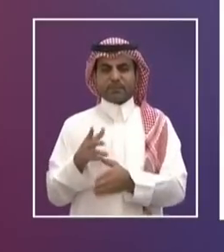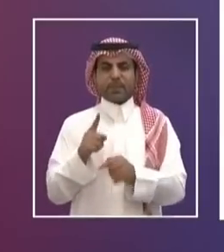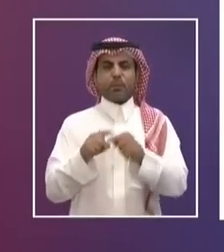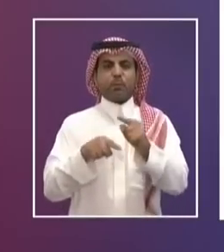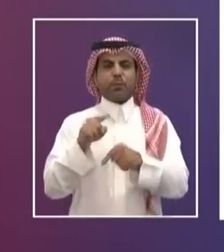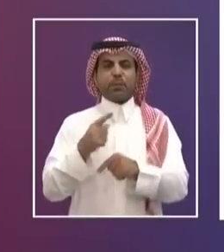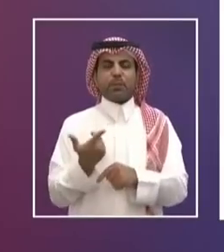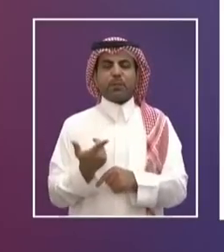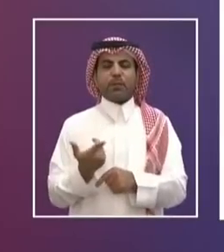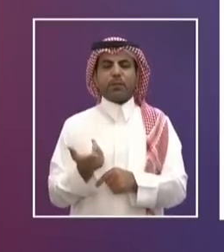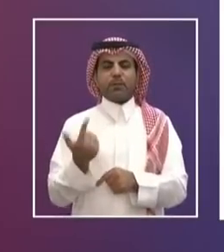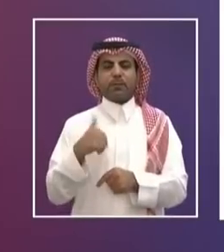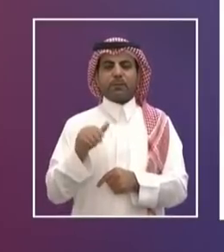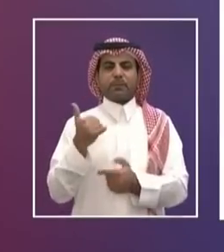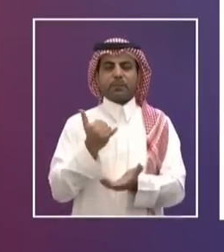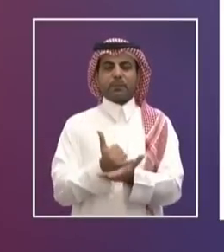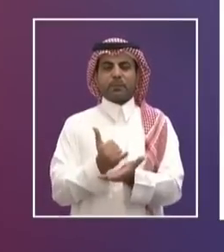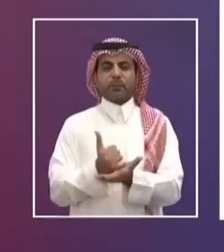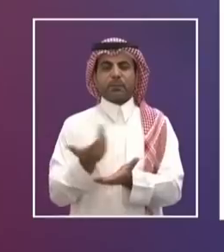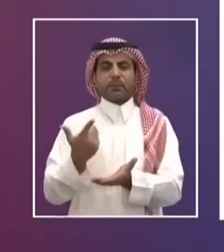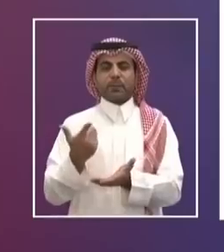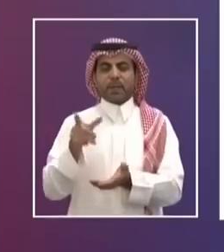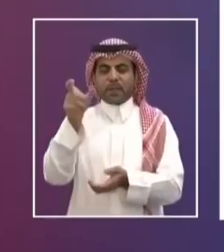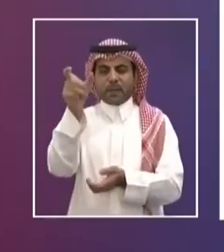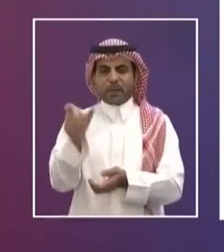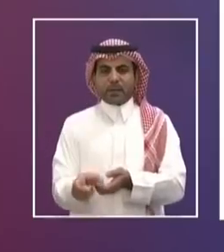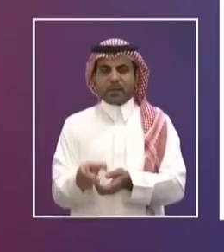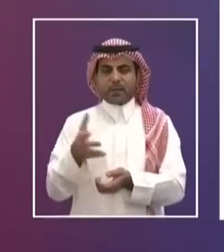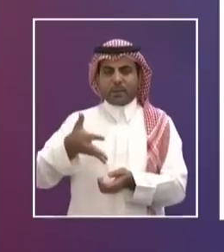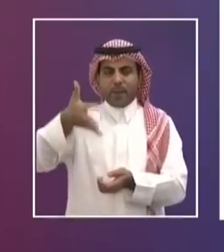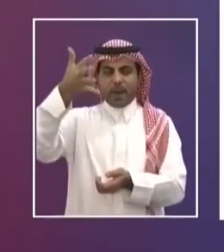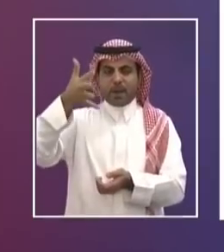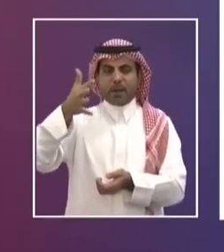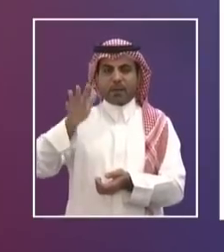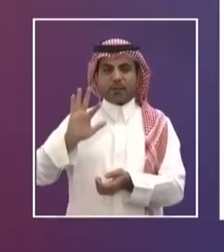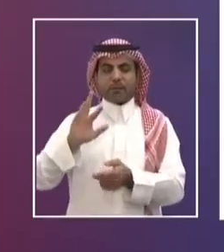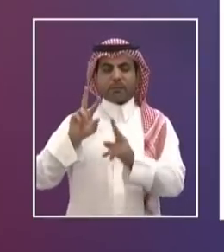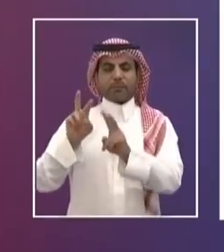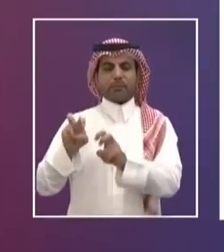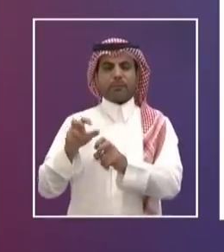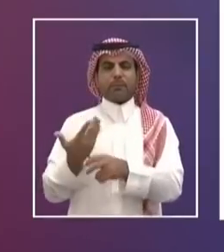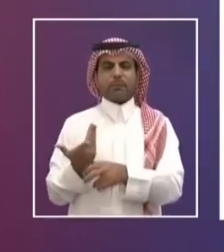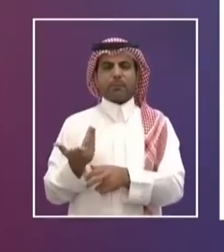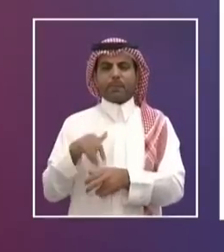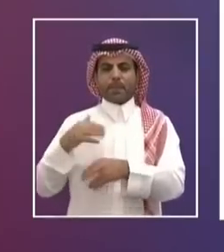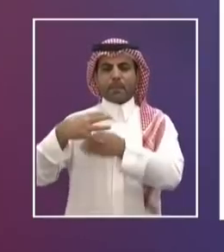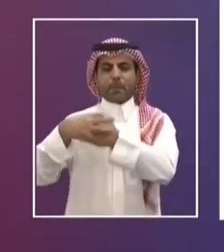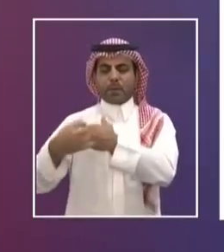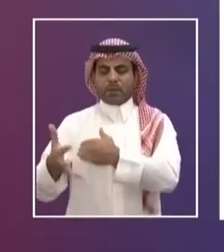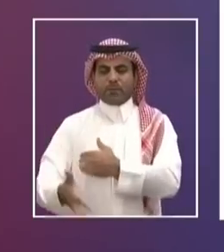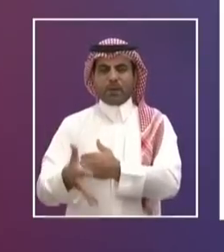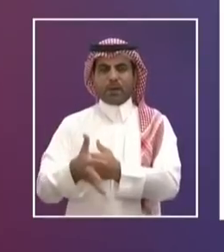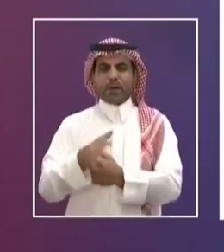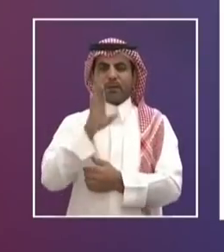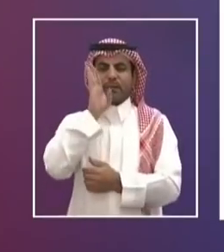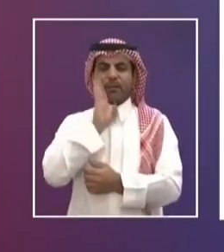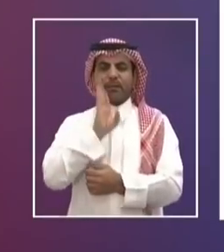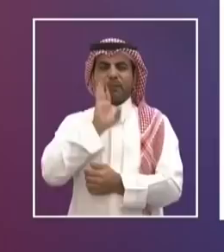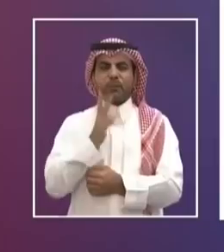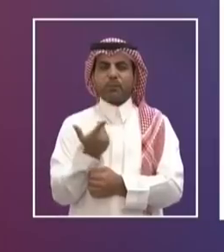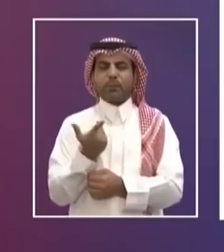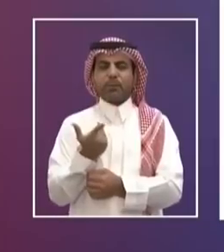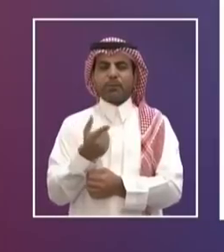الإشكالية تقع عندما يصاب الكبار بالقلق وينقلوه إلى أطفالنا، فلذلك نحتاج